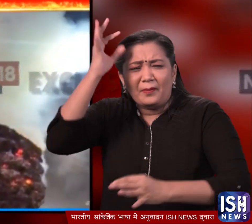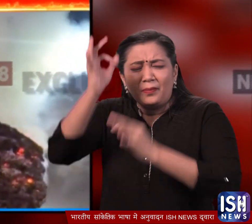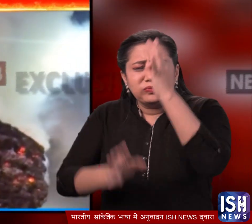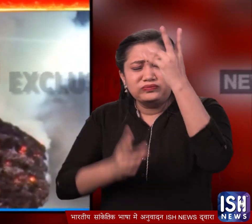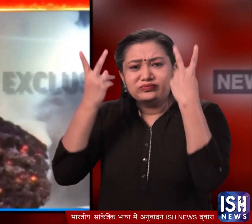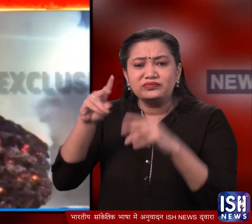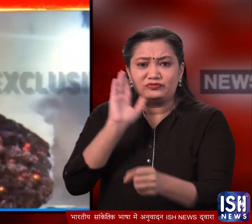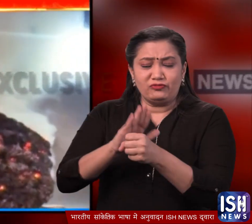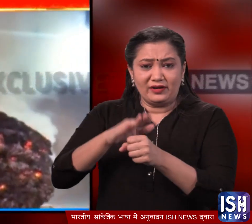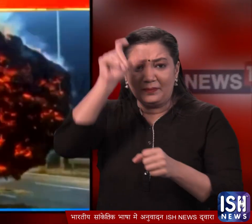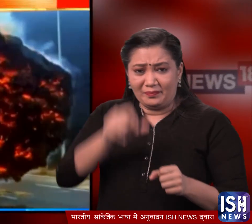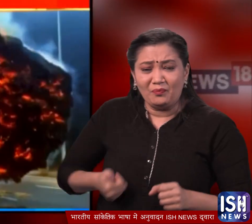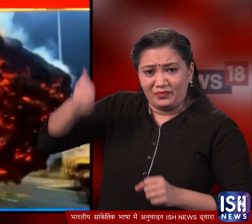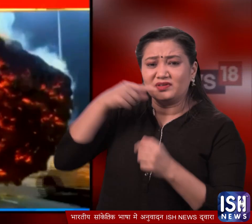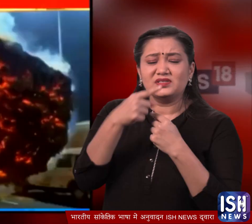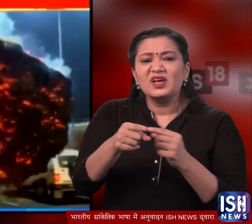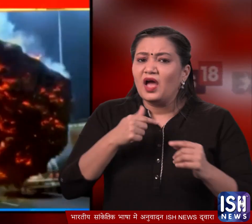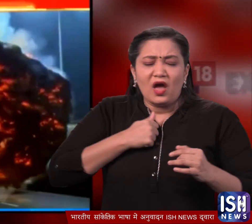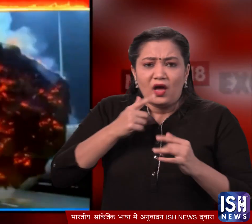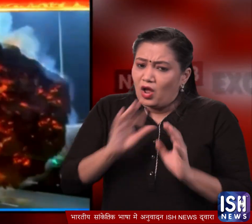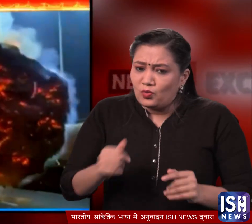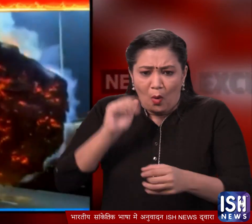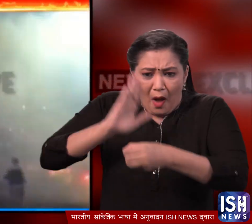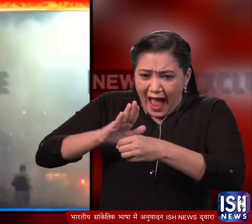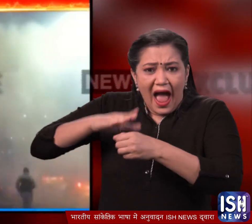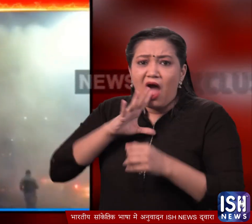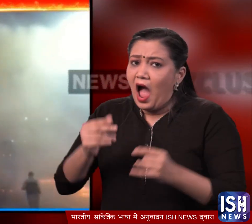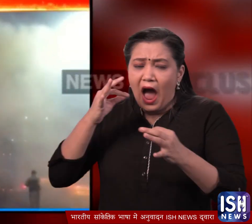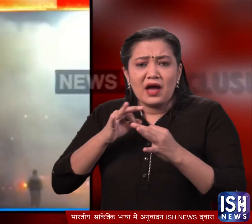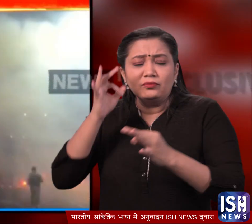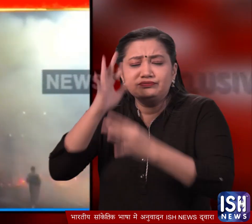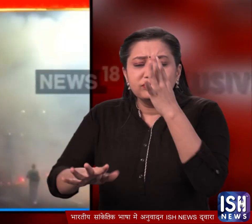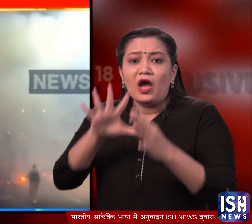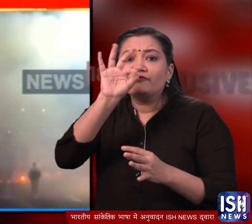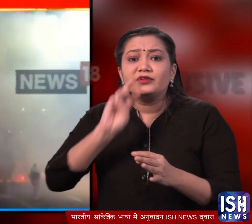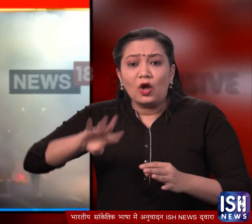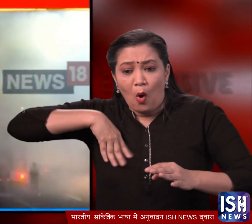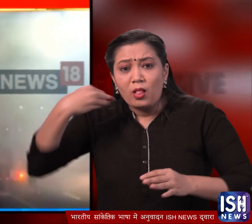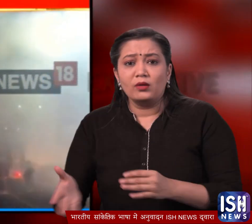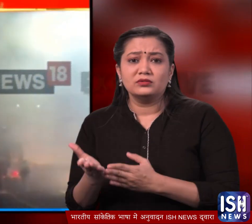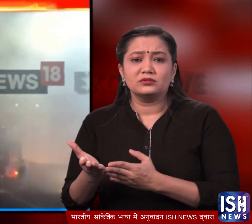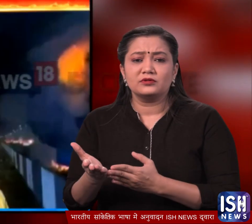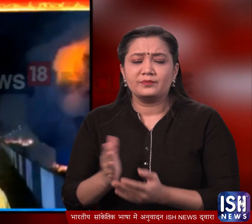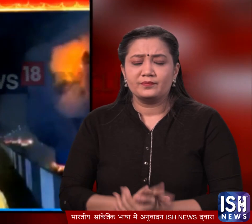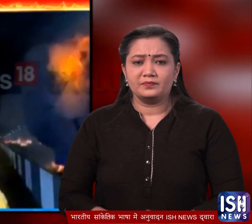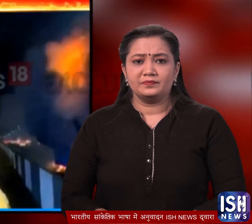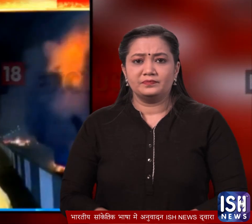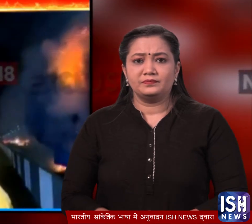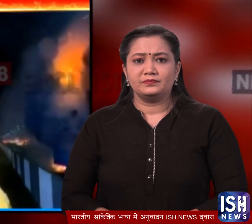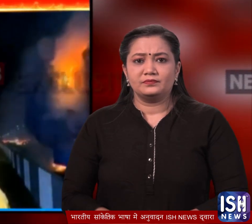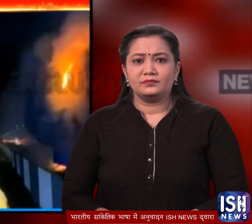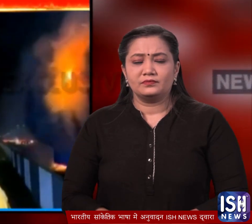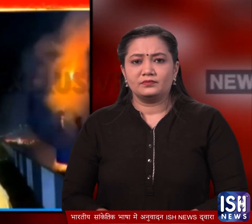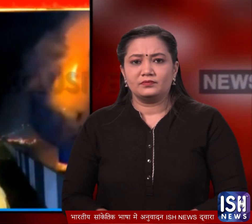लगी। ट्रैक्टर मालिक ने आरोप लगाया कि किसी ने जानबूझकर उसकी ट्रॉली में आग लगाई, जिससे उसे 50,000 से ज्यादा का नुकसान हो गया। उसके हेल्प के लिए रुके